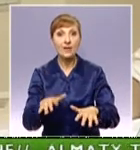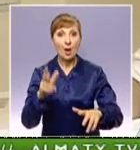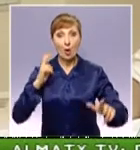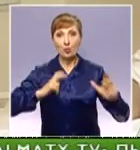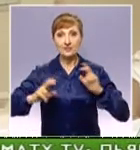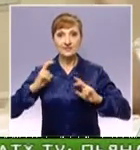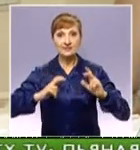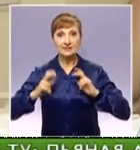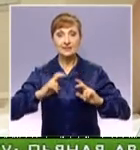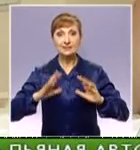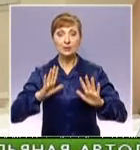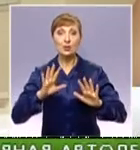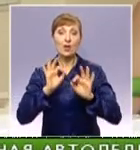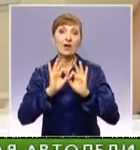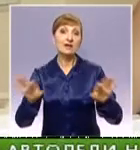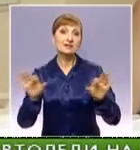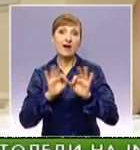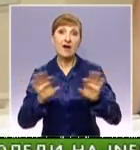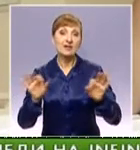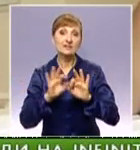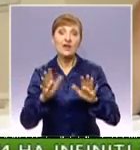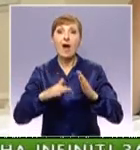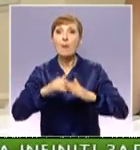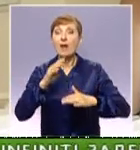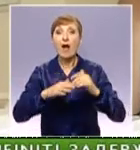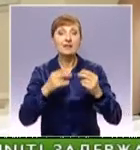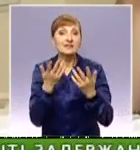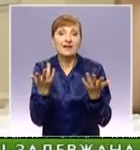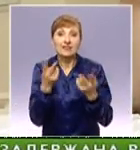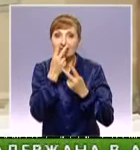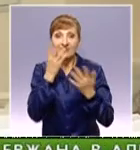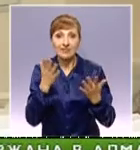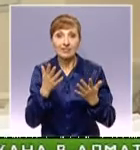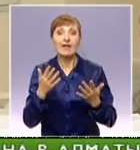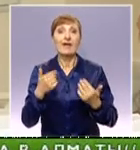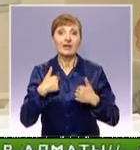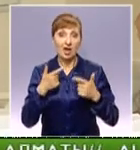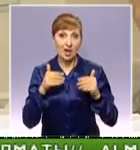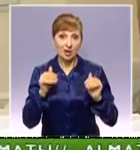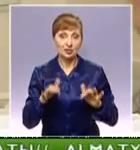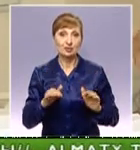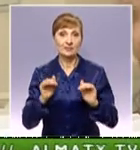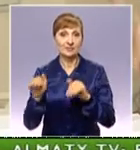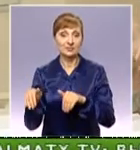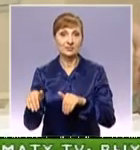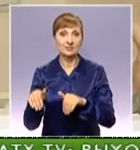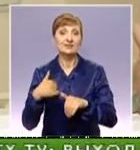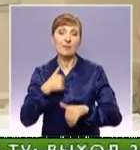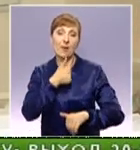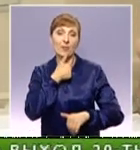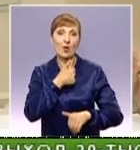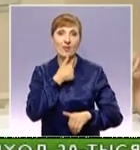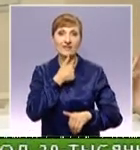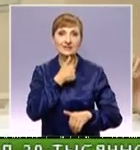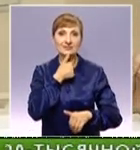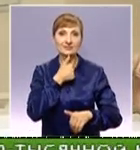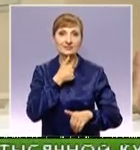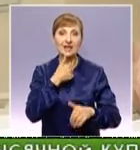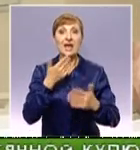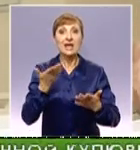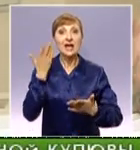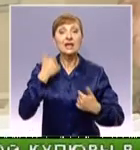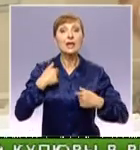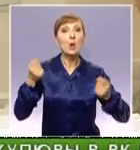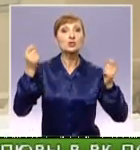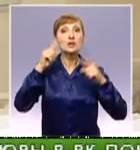университете говорят лишь теорию, а все ведь узнается на практике. И я решил, получается, попробовать все это. И когда я